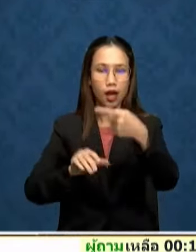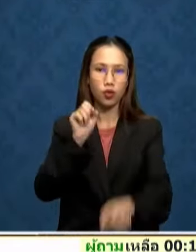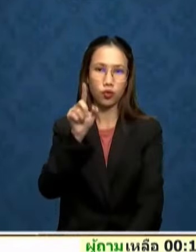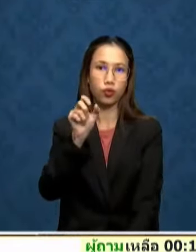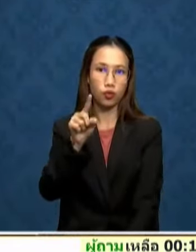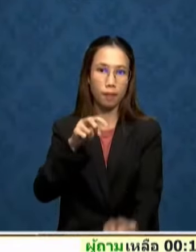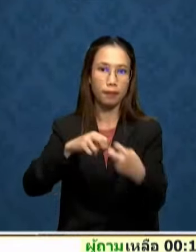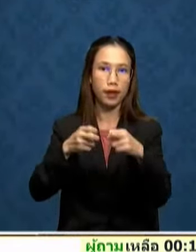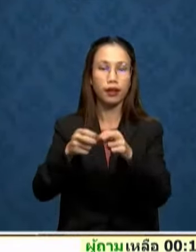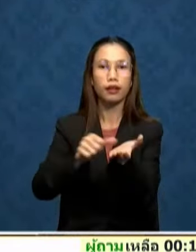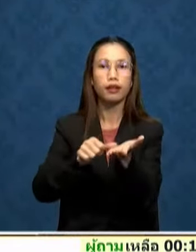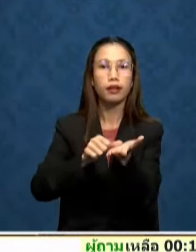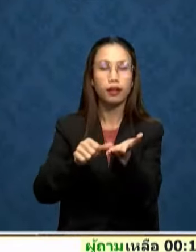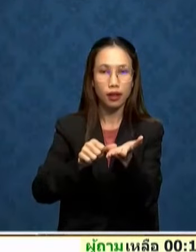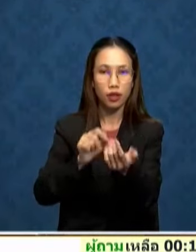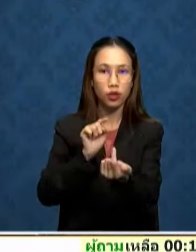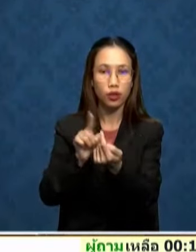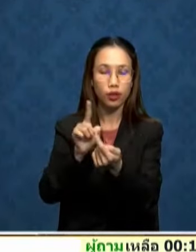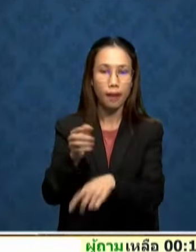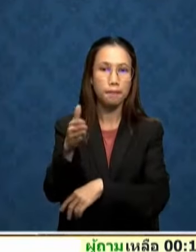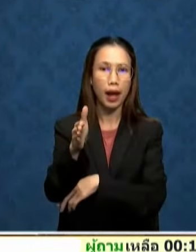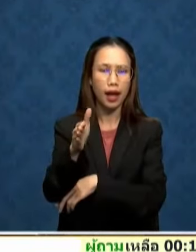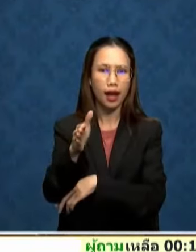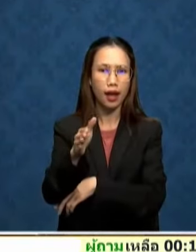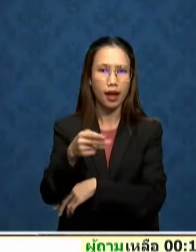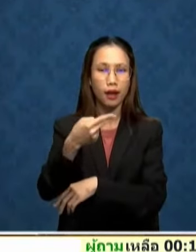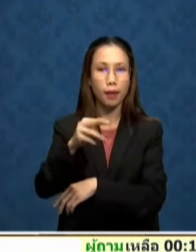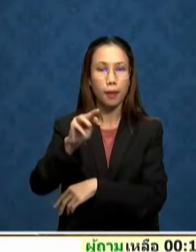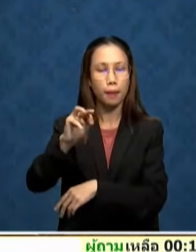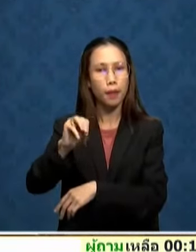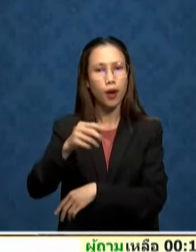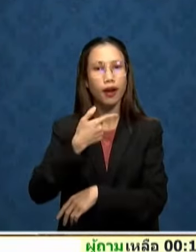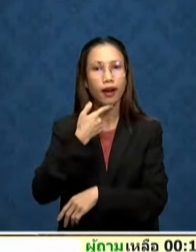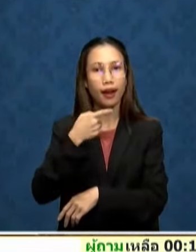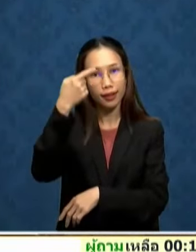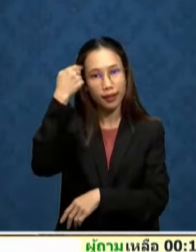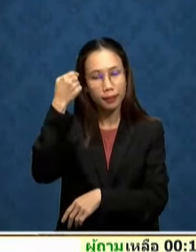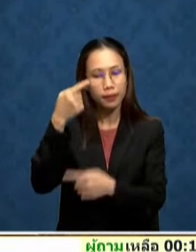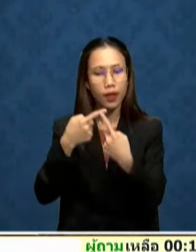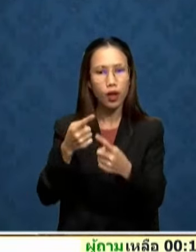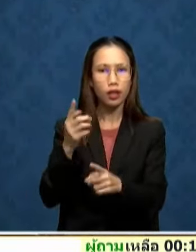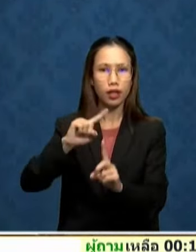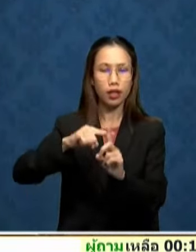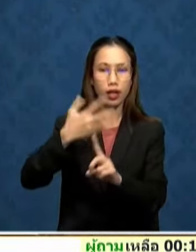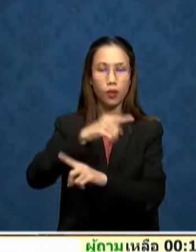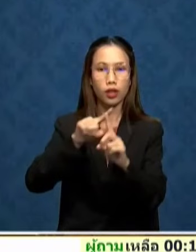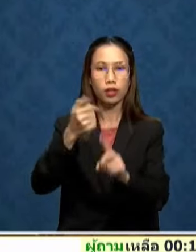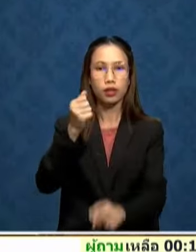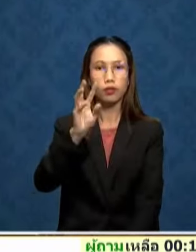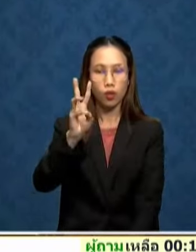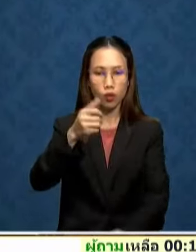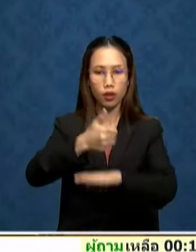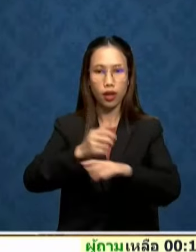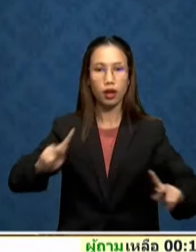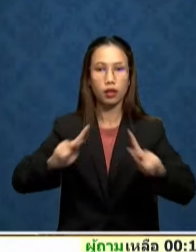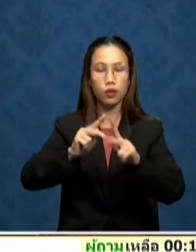วนในการแก้ไขเรื่องปลาหมอคางดำนะครับวันที่6พฤษภาท่านรัฐมนตรีว่าการกระทรวงเก